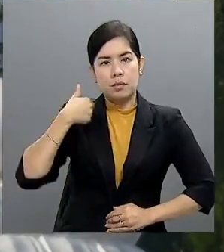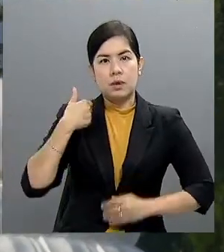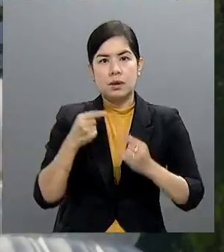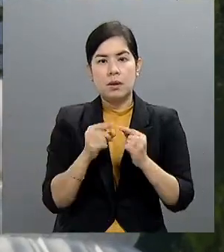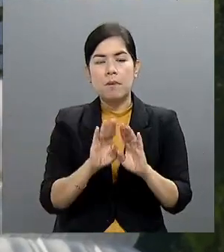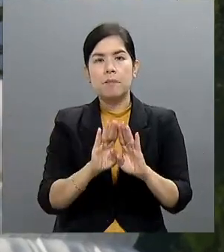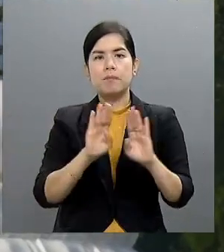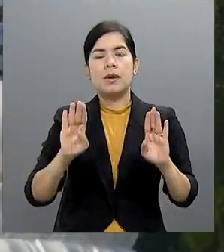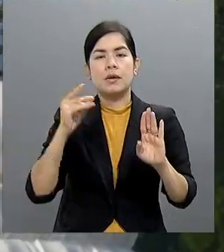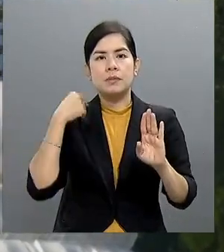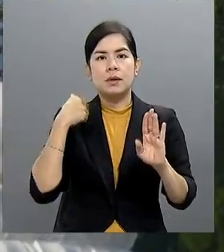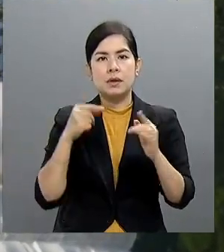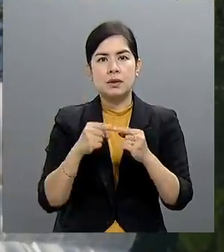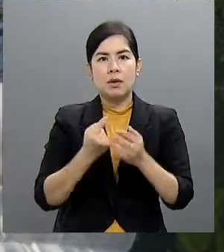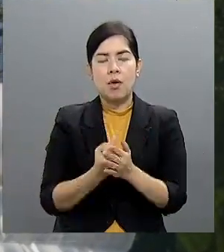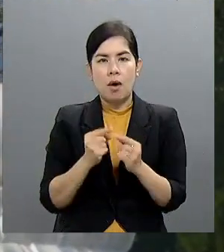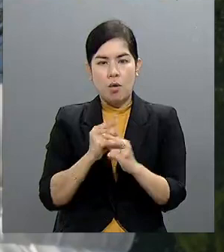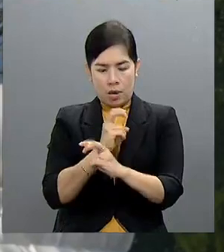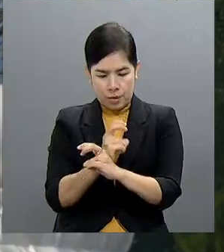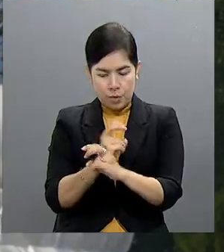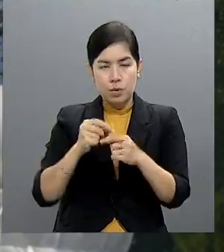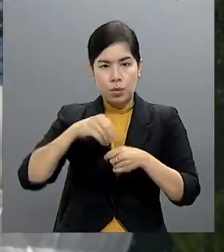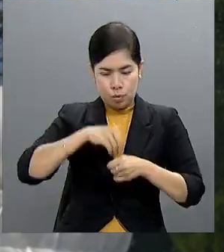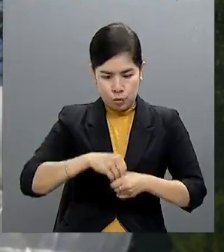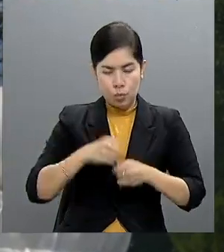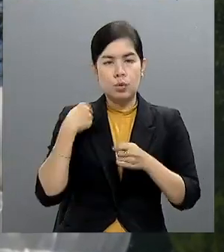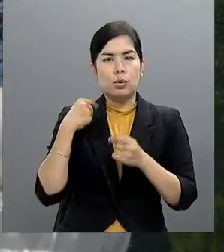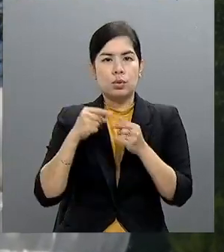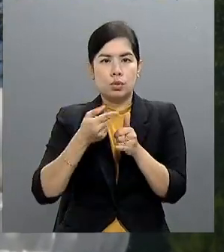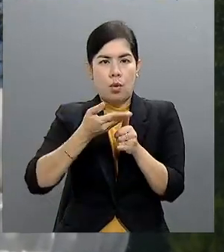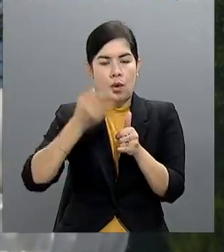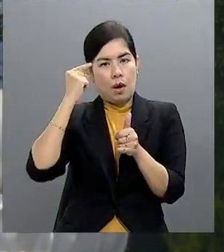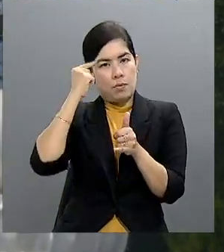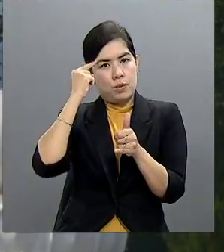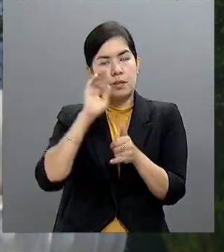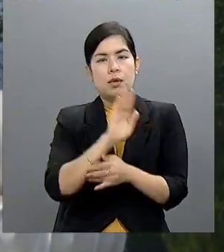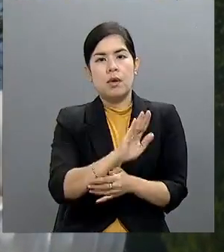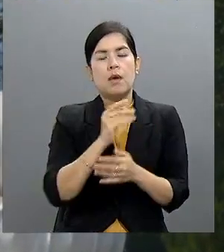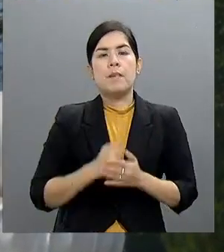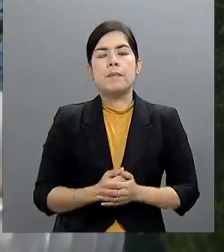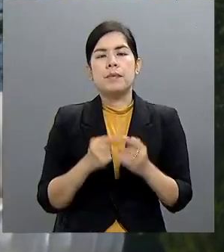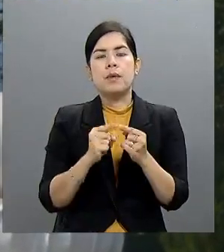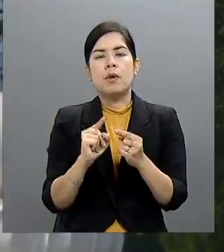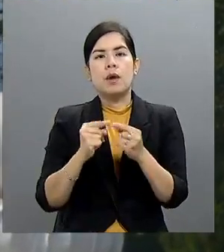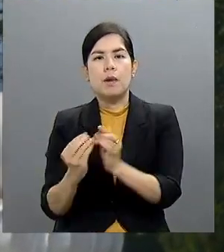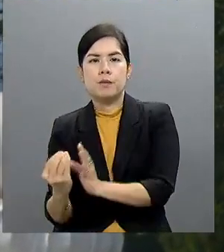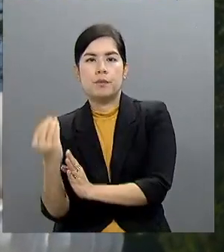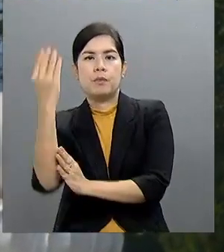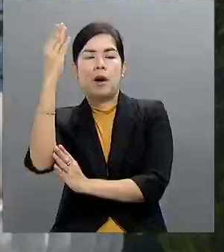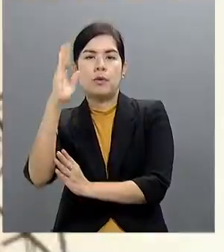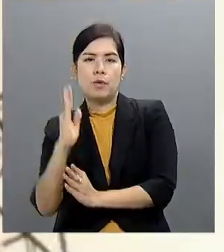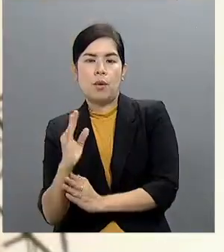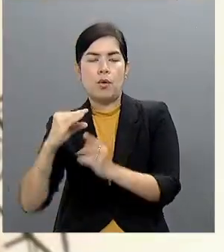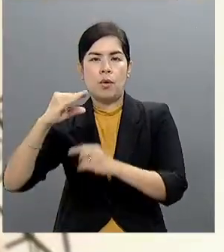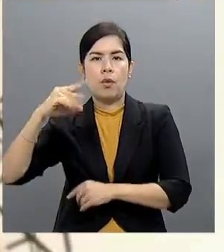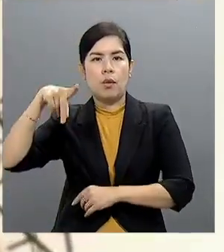พระบรมสารีริกธาตุที่พระเศียร นะคะพร้อมทั้งทรงปลูกต้นโพที่ด้านหลังองค์พระและก็ทรงพระราชทาน